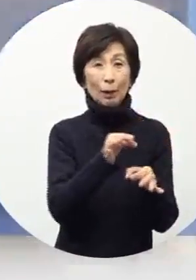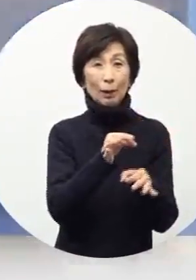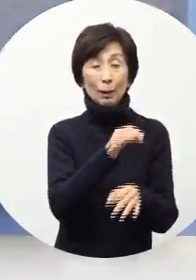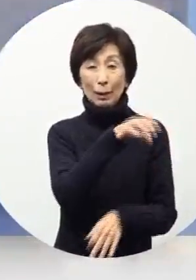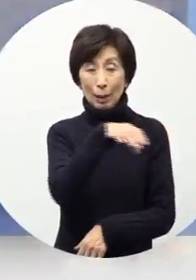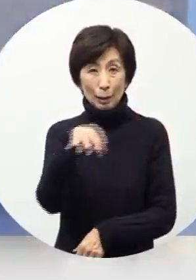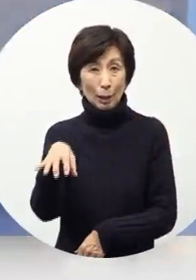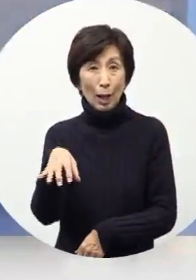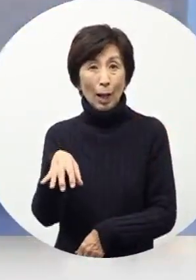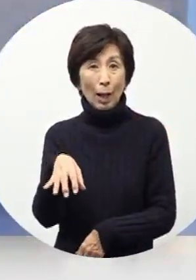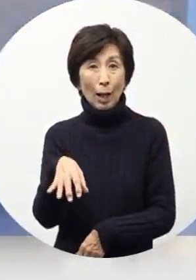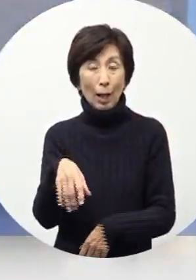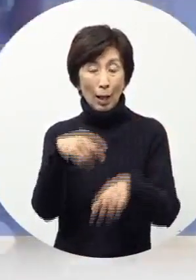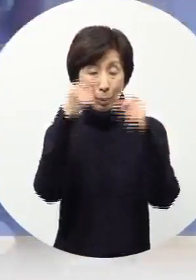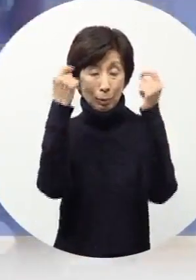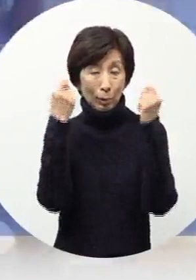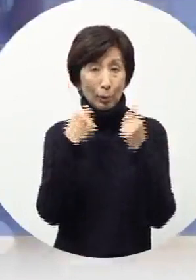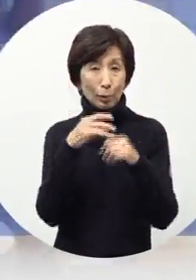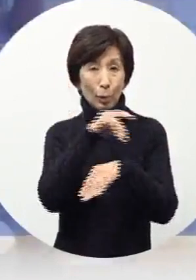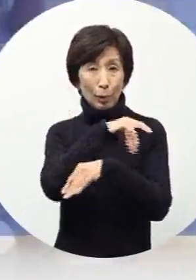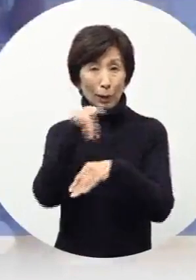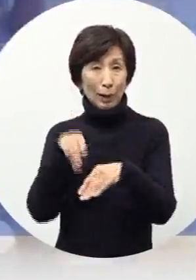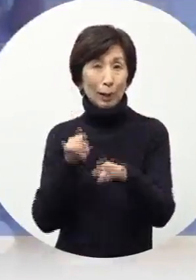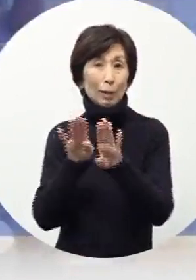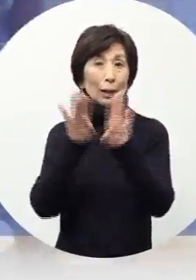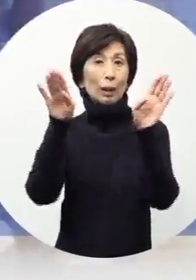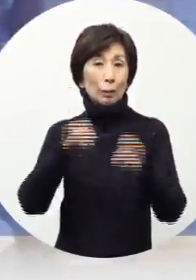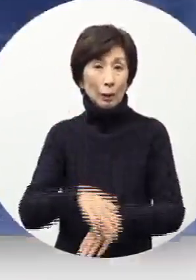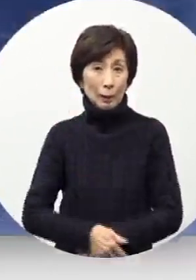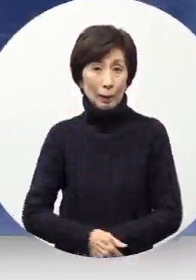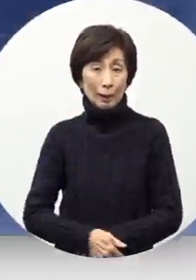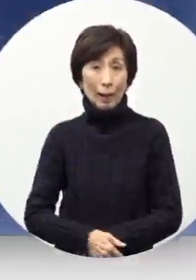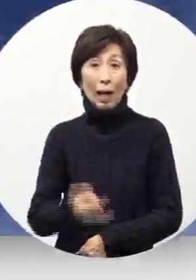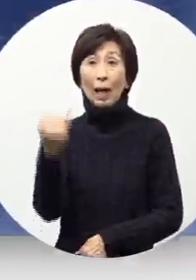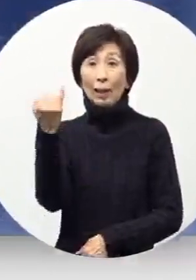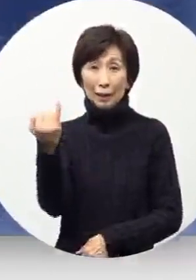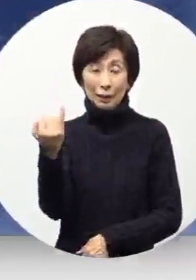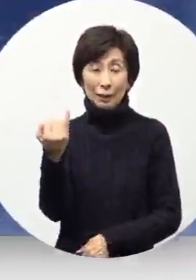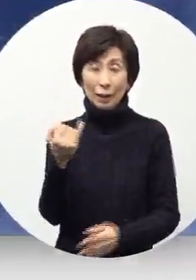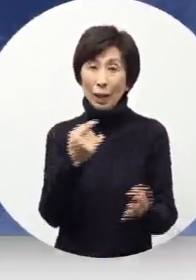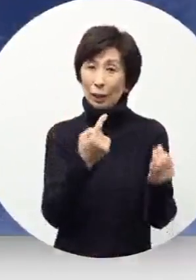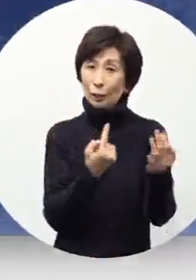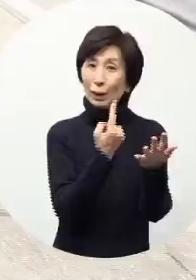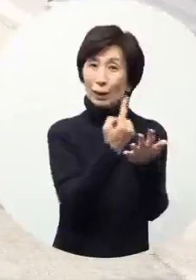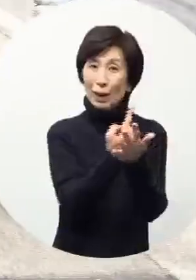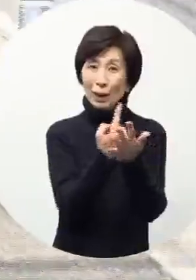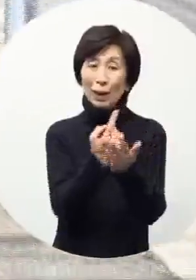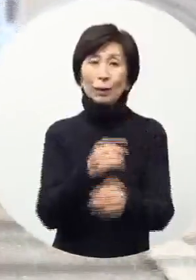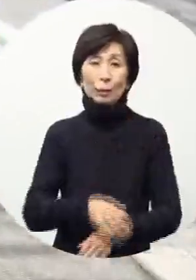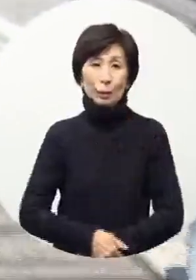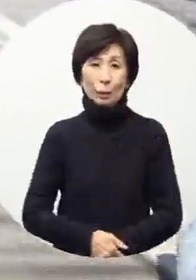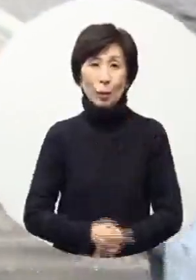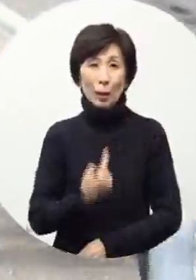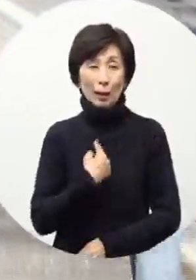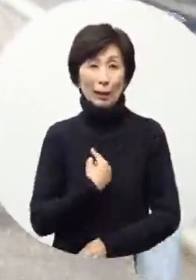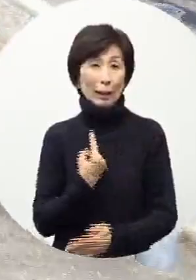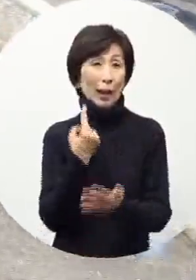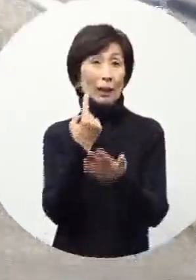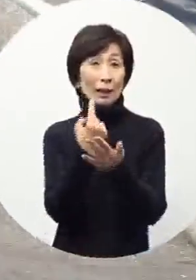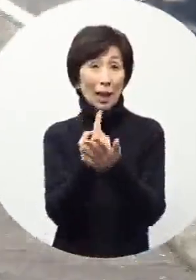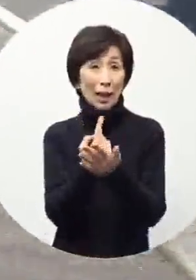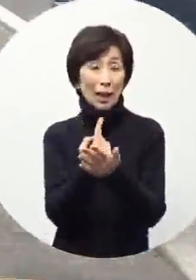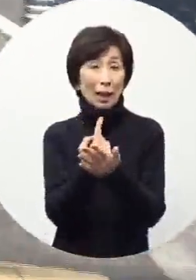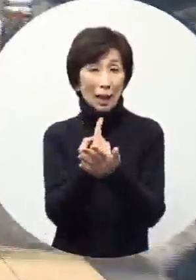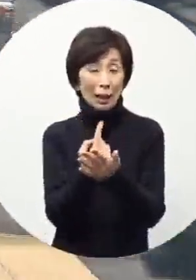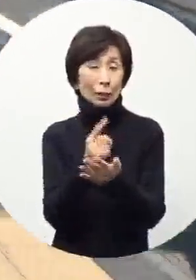企画実施しました。その中から西名さんもいくつか参加します。 私がゼミに参加するだ